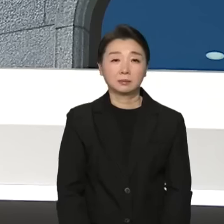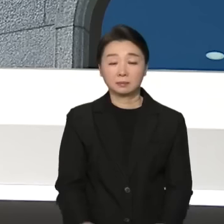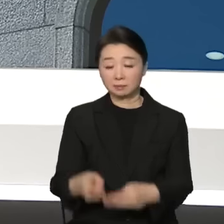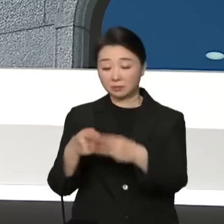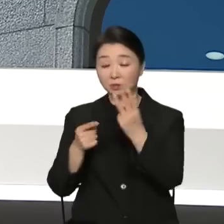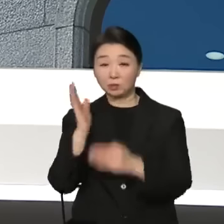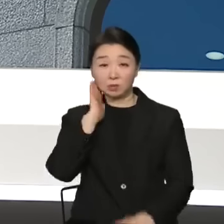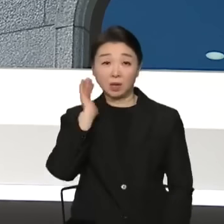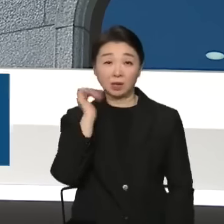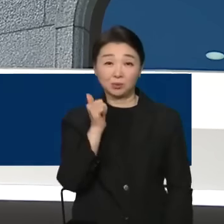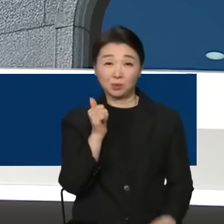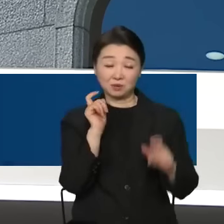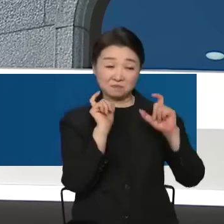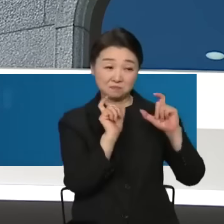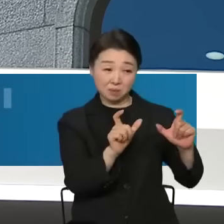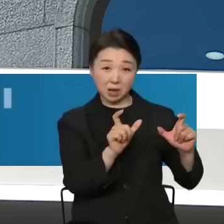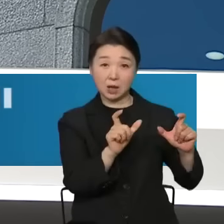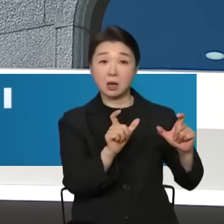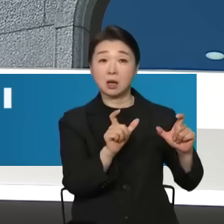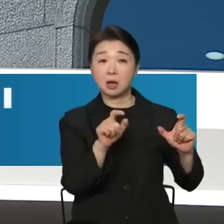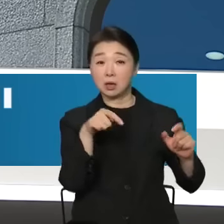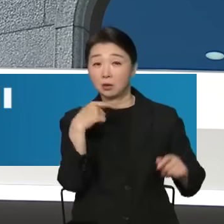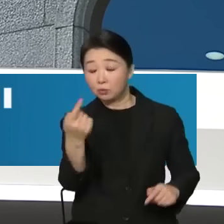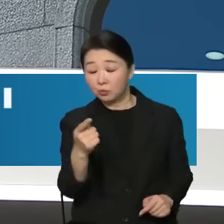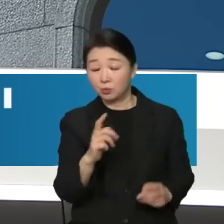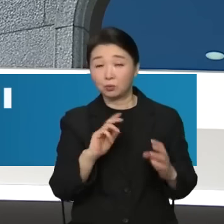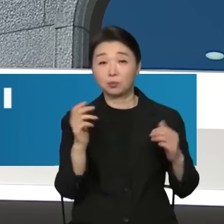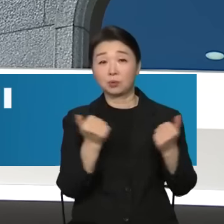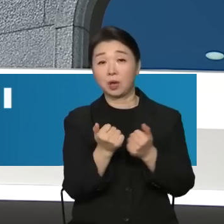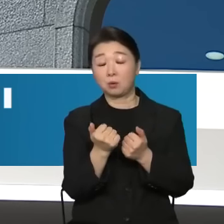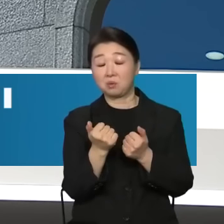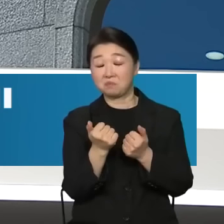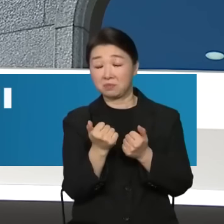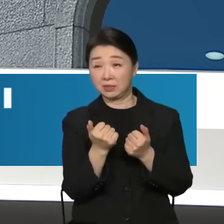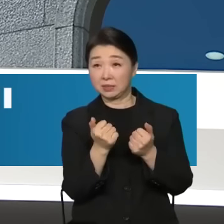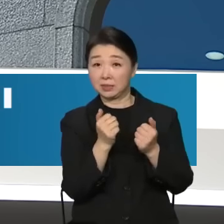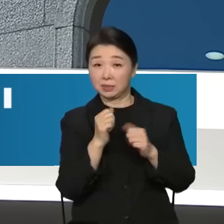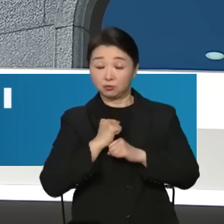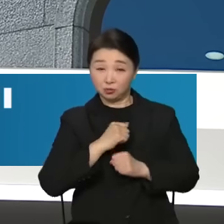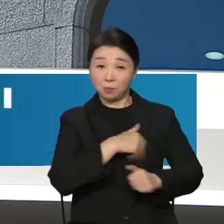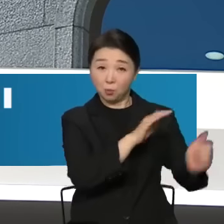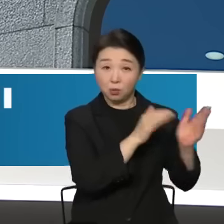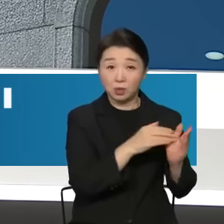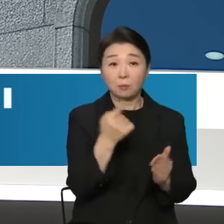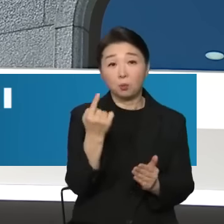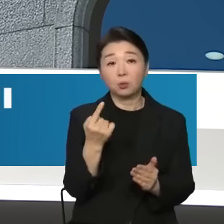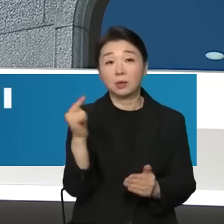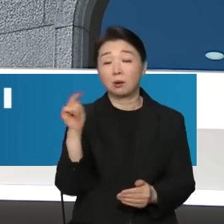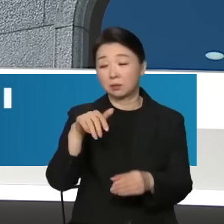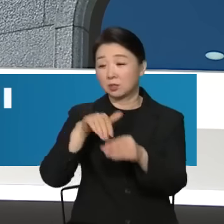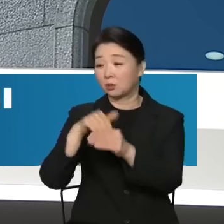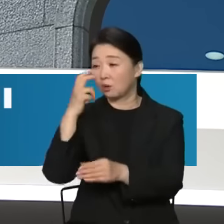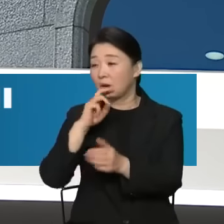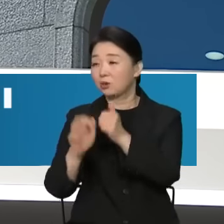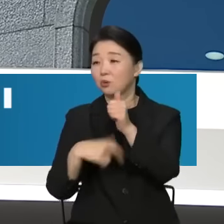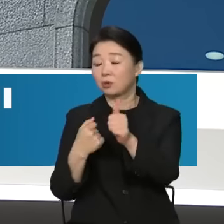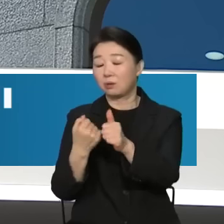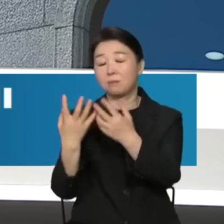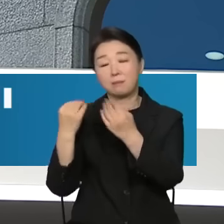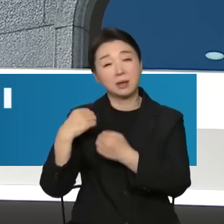윤 대통령은 비상 개엄 선포 직후 국회로 보낸 것보다 더 많은 수의 개군 선거 관리 위원회로